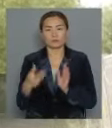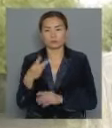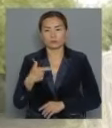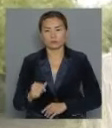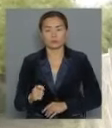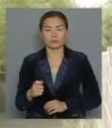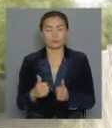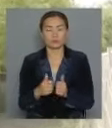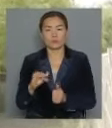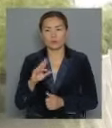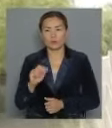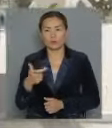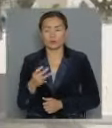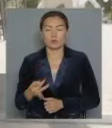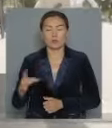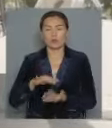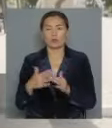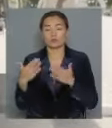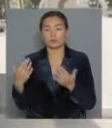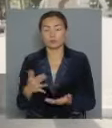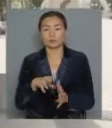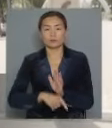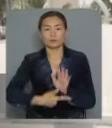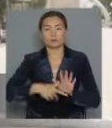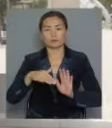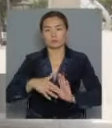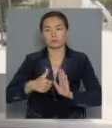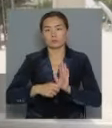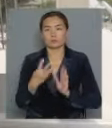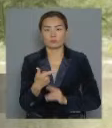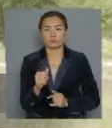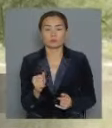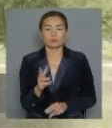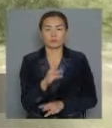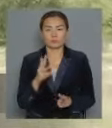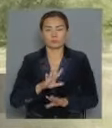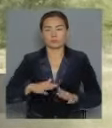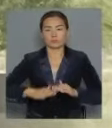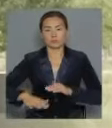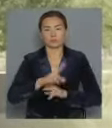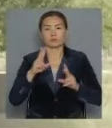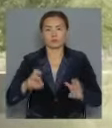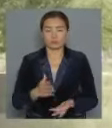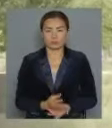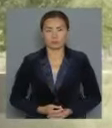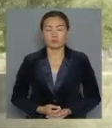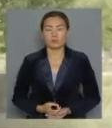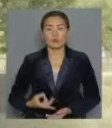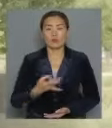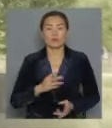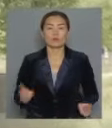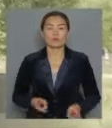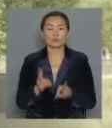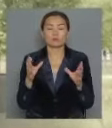гектары көршілес Қызылқоға ауданына тиесілі. Оның 7604 гектары орманда алқап болып саналады. Мекемеде өрт